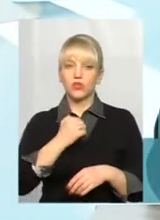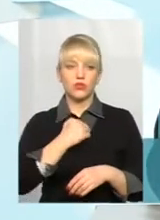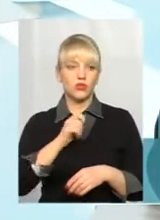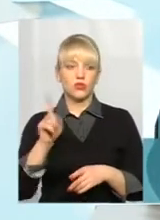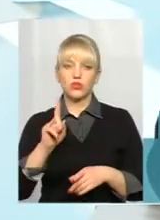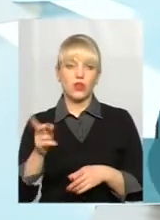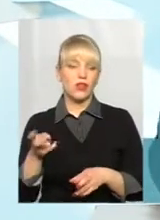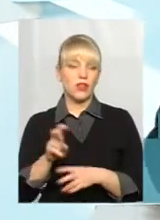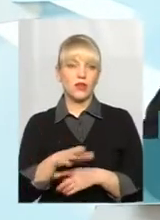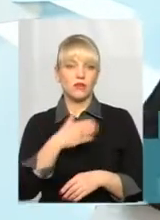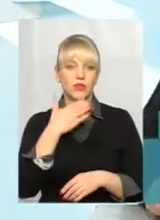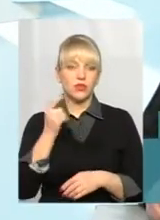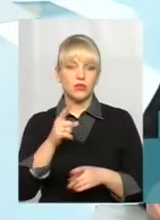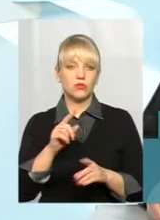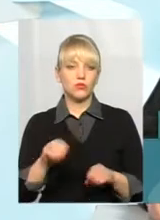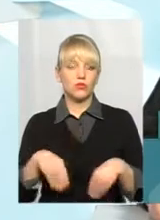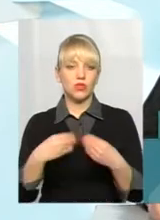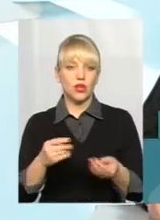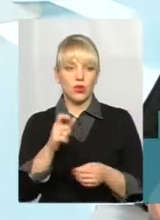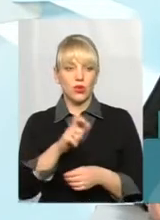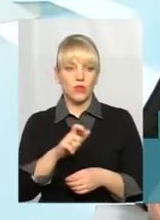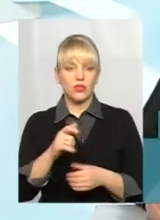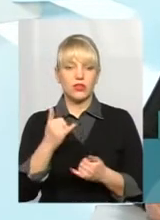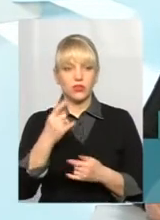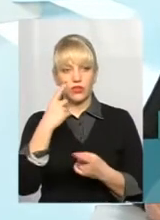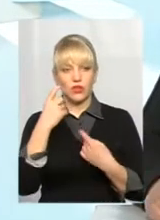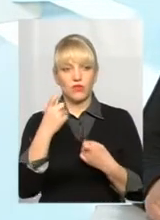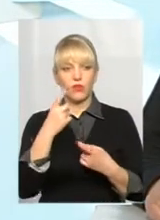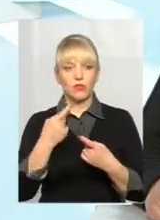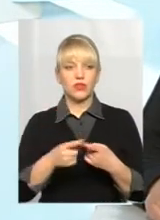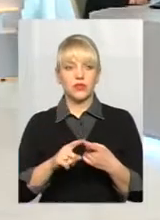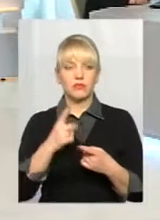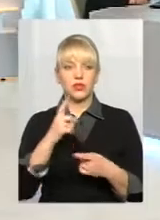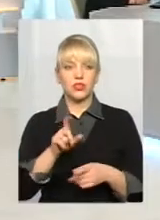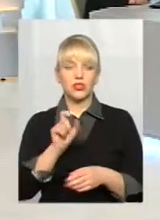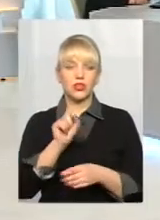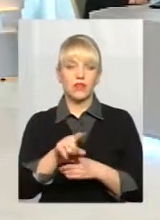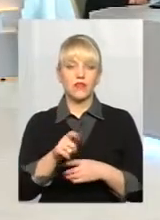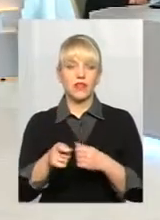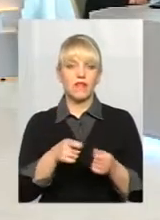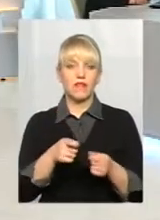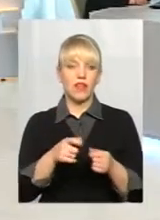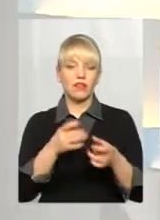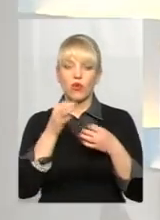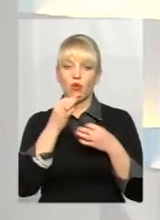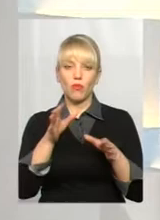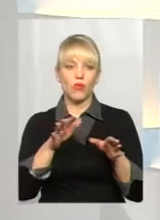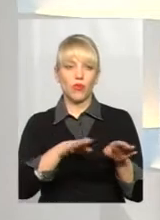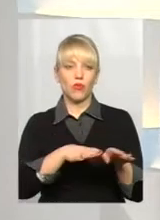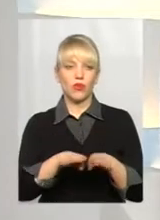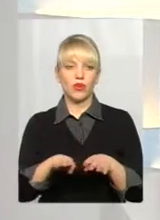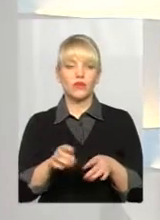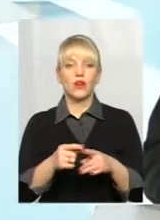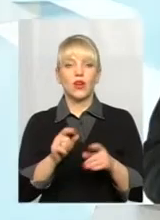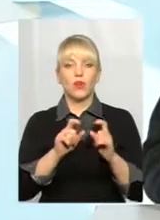не прийшли, тому що надання сьогодні громадянам інформації – це перше завдання влади любого рівня, от,